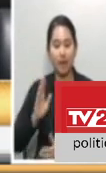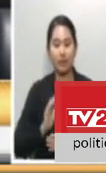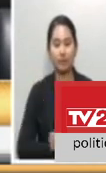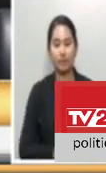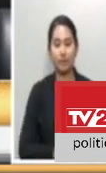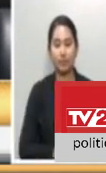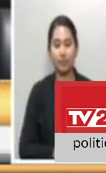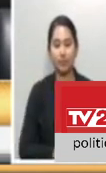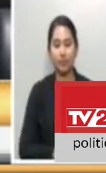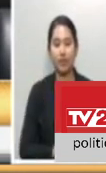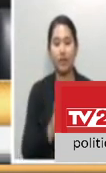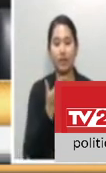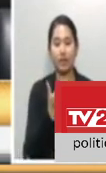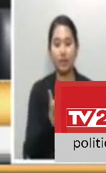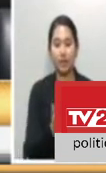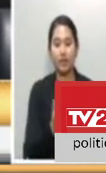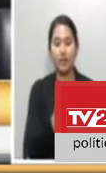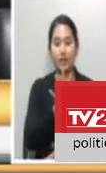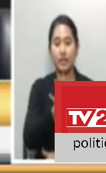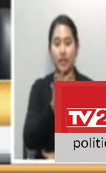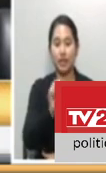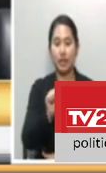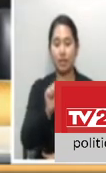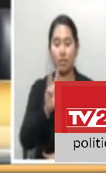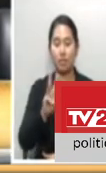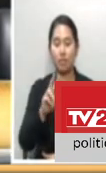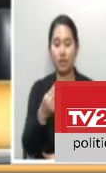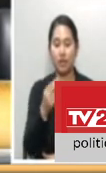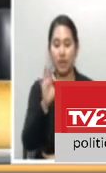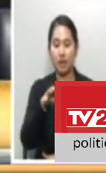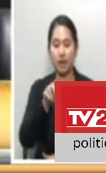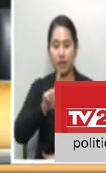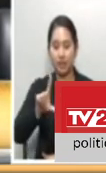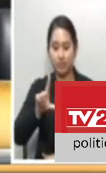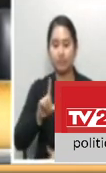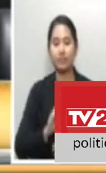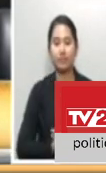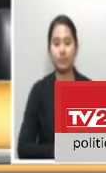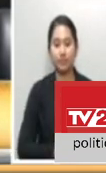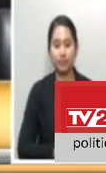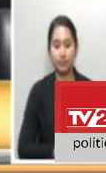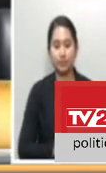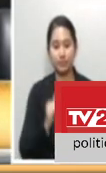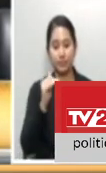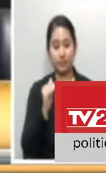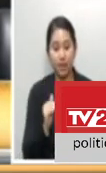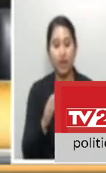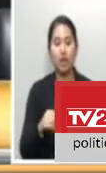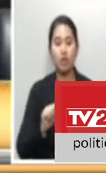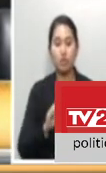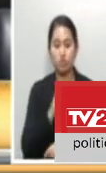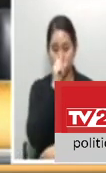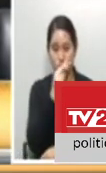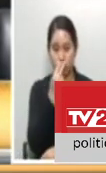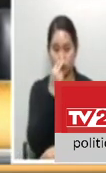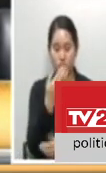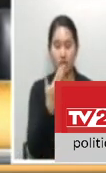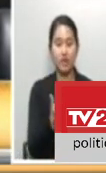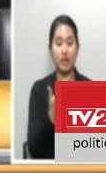ณ 469,000 ล้านบาทลองมาดูงบประมาณรายจ่ายประจ